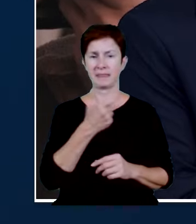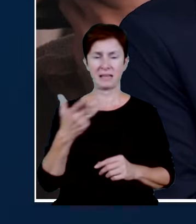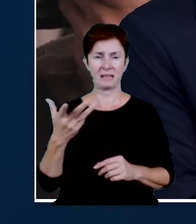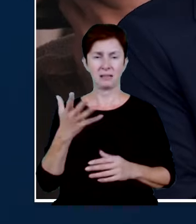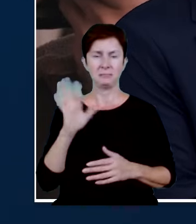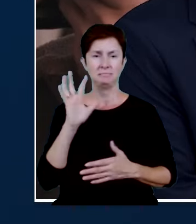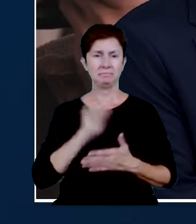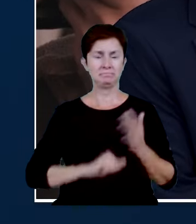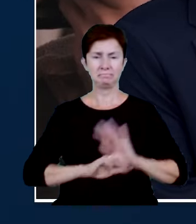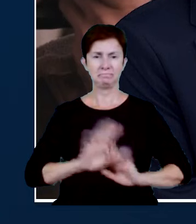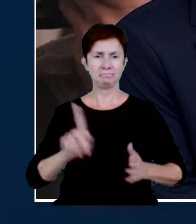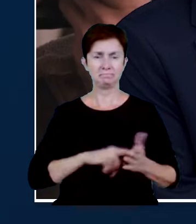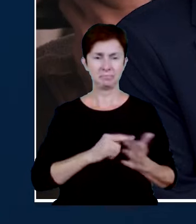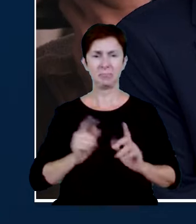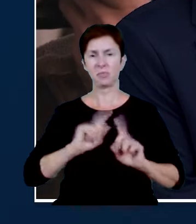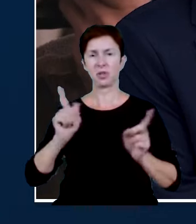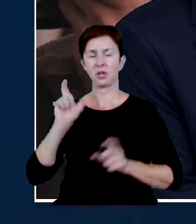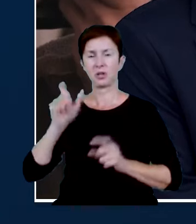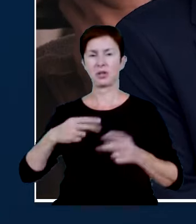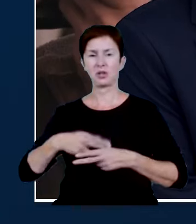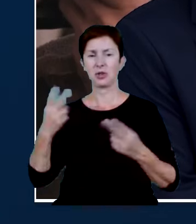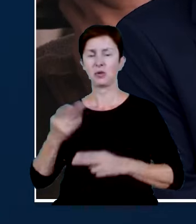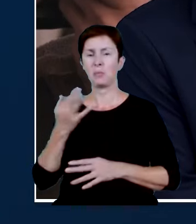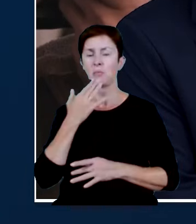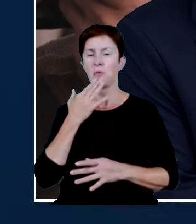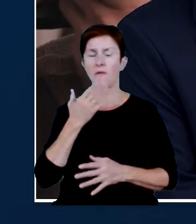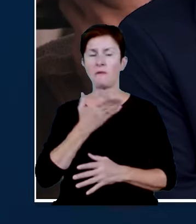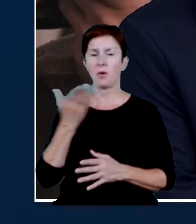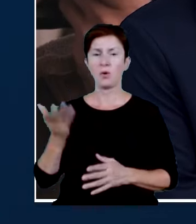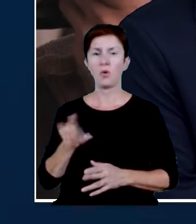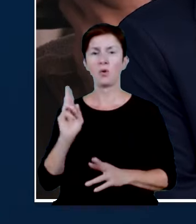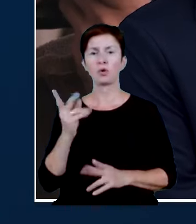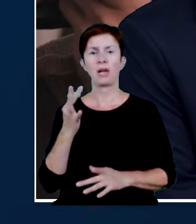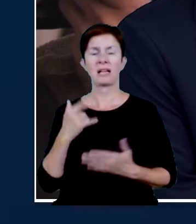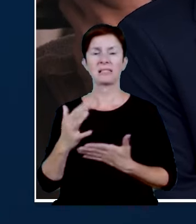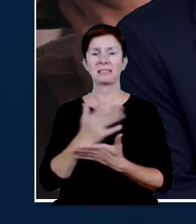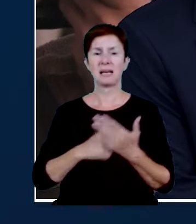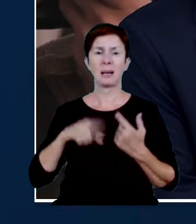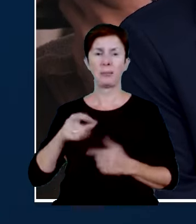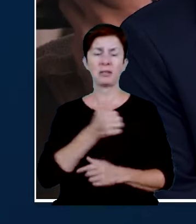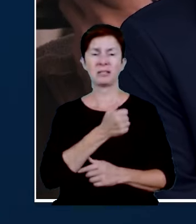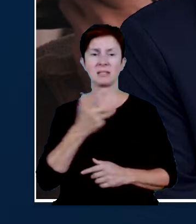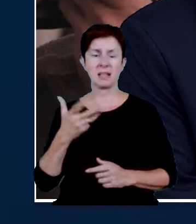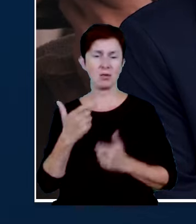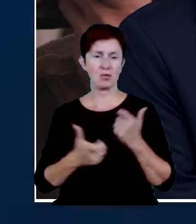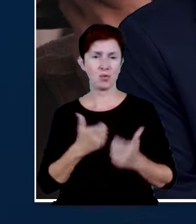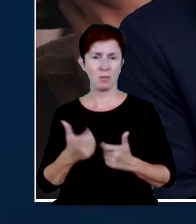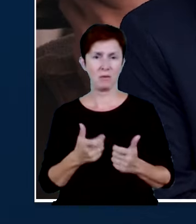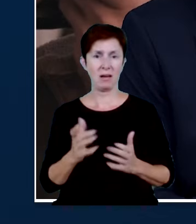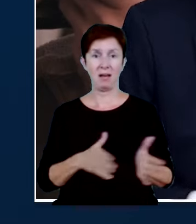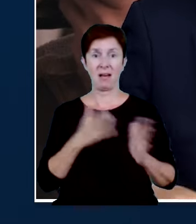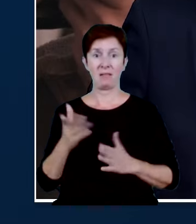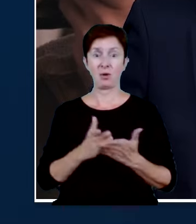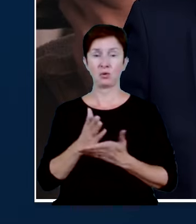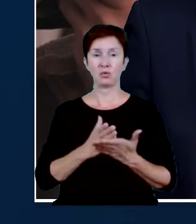inni dziennikarze się rozpisują o tym, ile kto zarobił za ten serial. No a potem służby odbierają